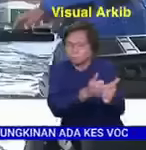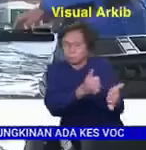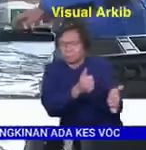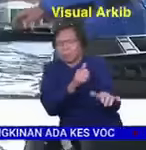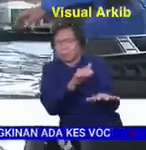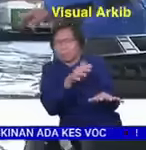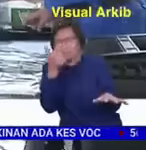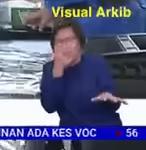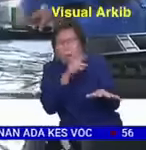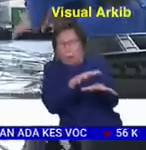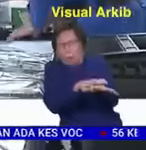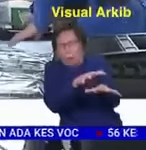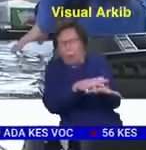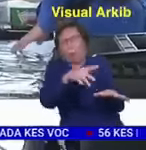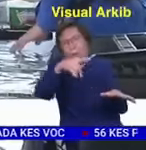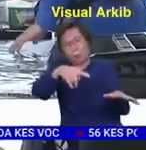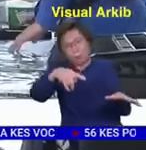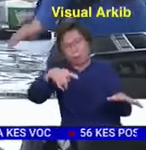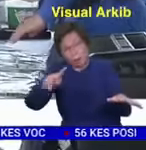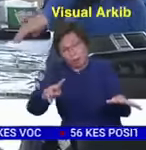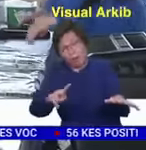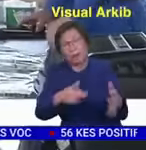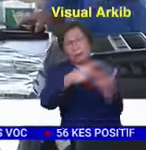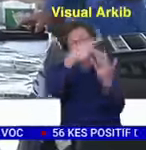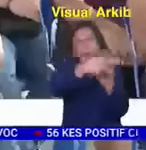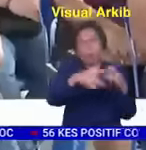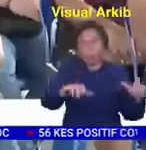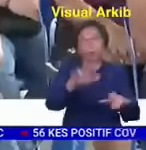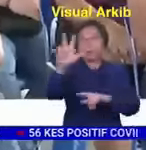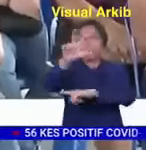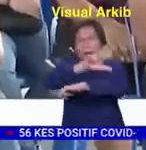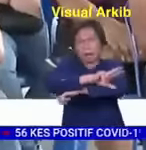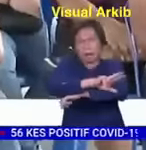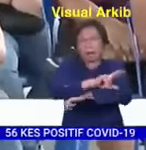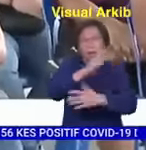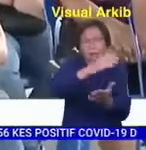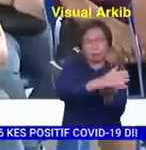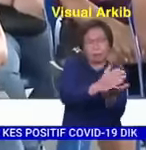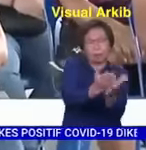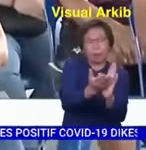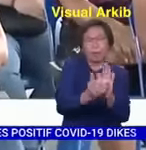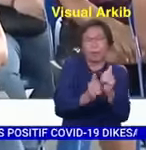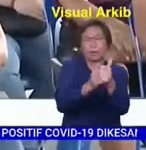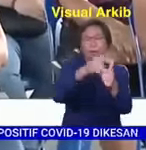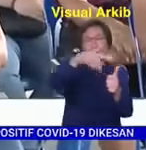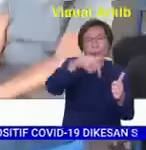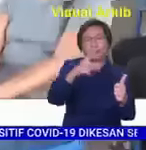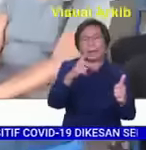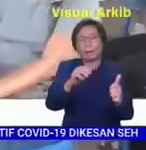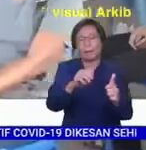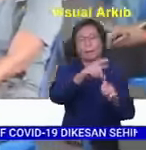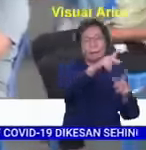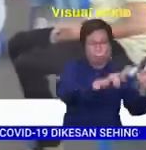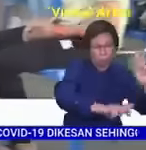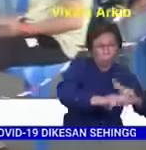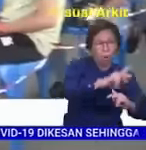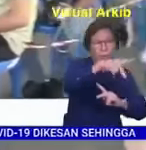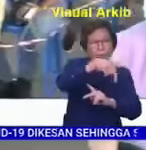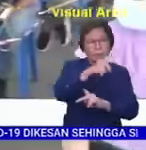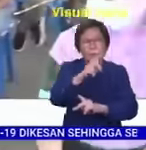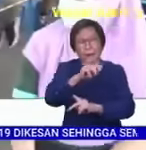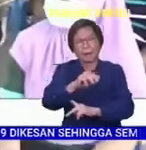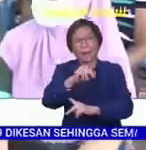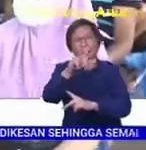menyala kesesakan di PV terlibat inisiatif dijalankan selama tiga hari ini dibagikan my god PDM yaitu penduduk di PDM